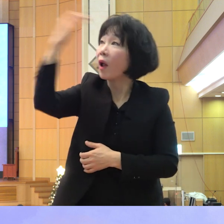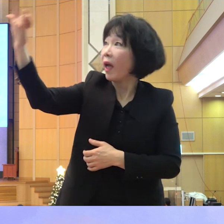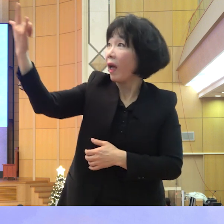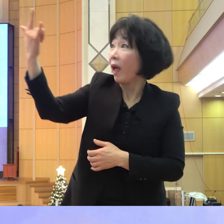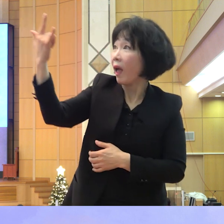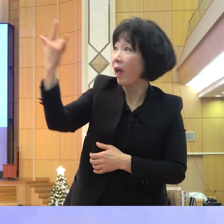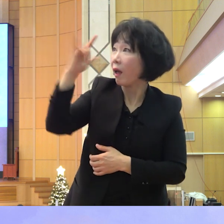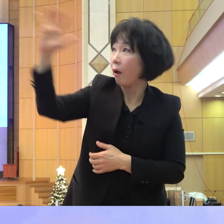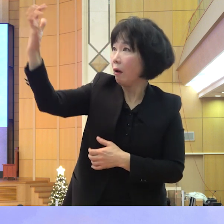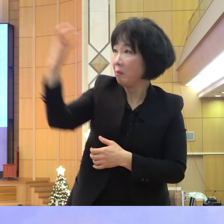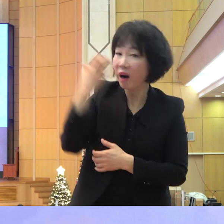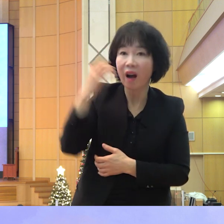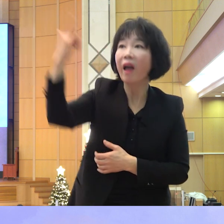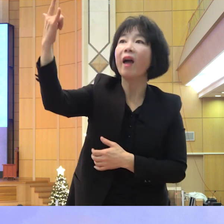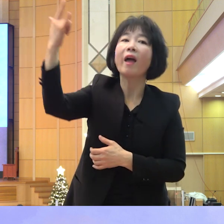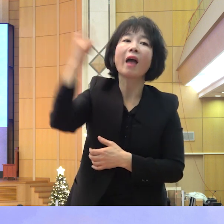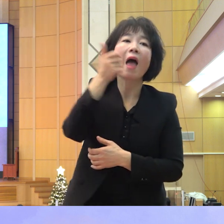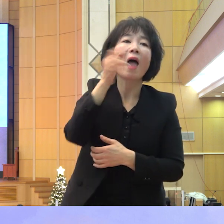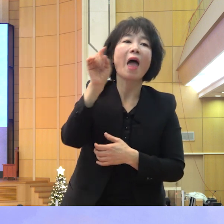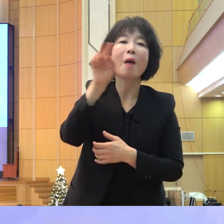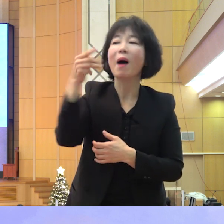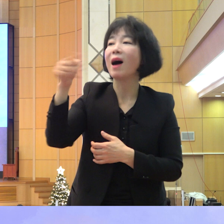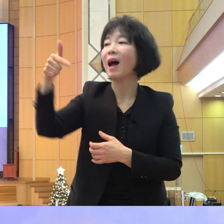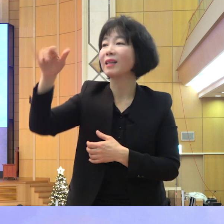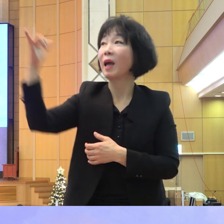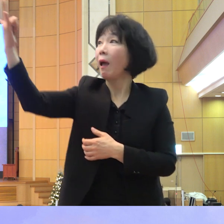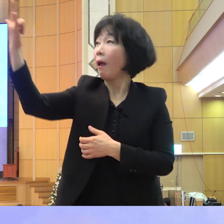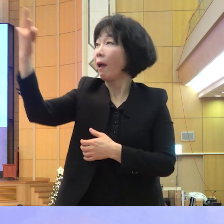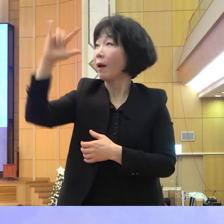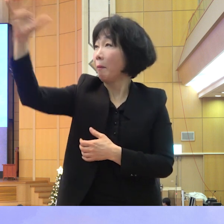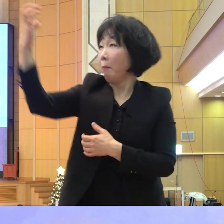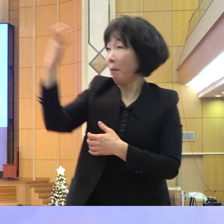그래요. 그래서 해바라기요.